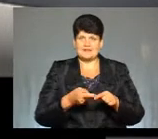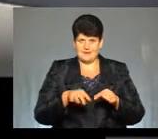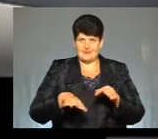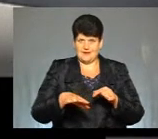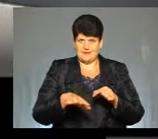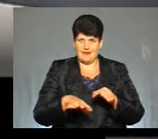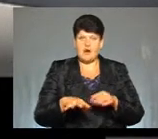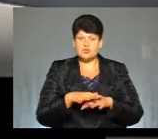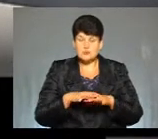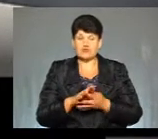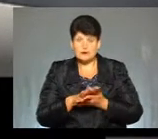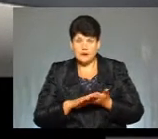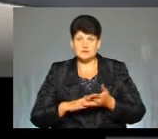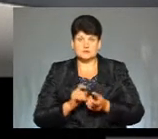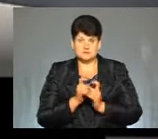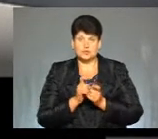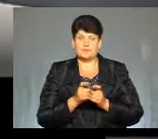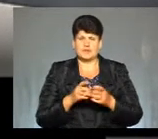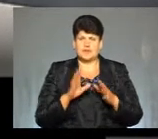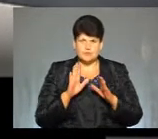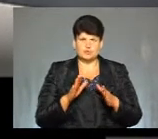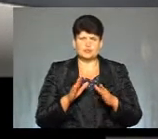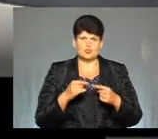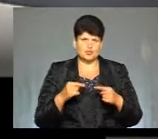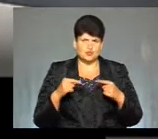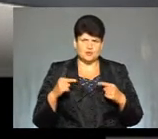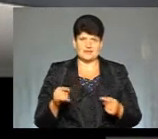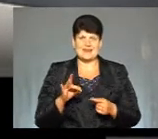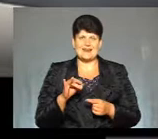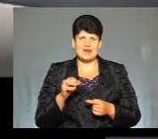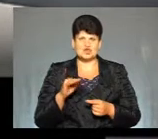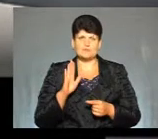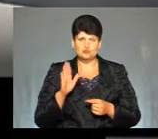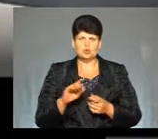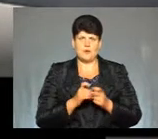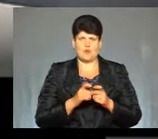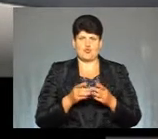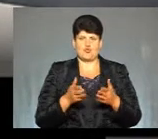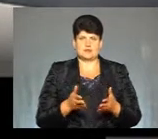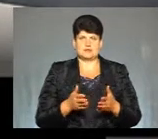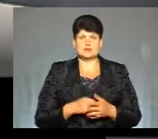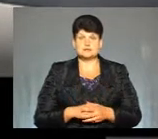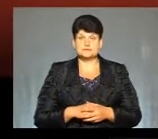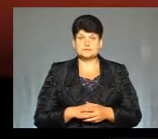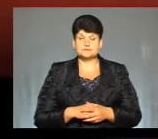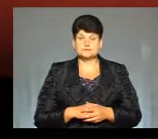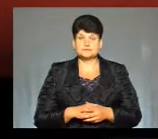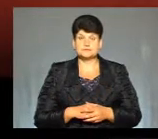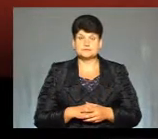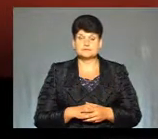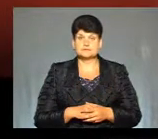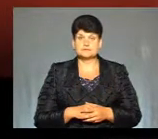суспільство бореться. І зрозуміло, що будь-який режим буде боротися фізично з такими речами.